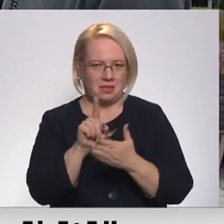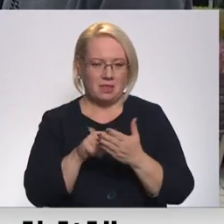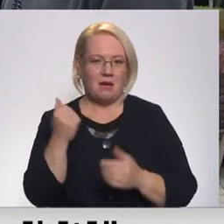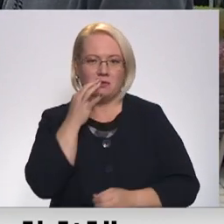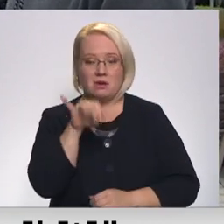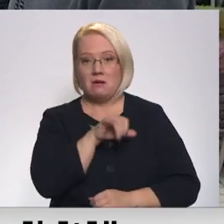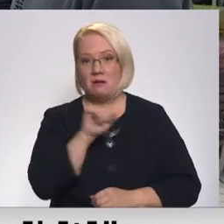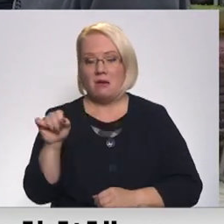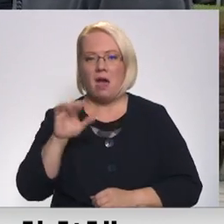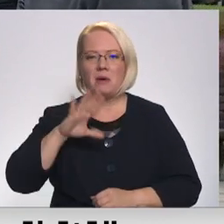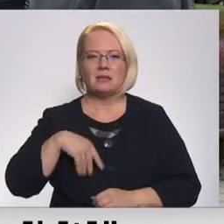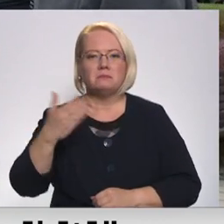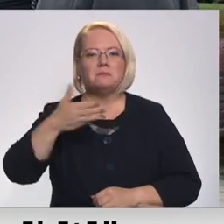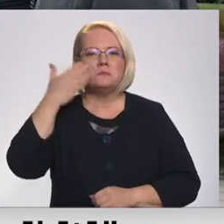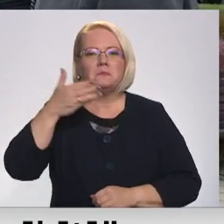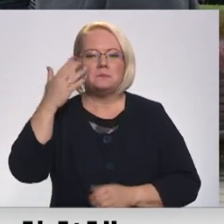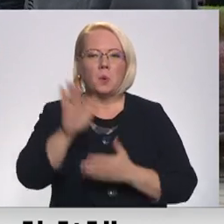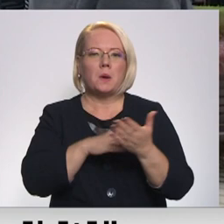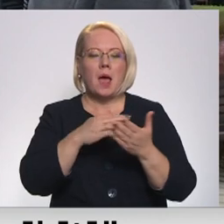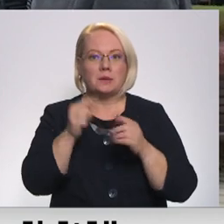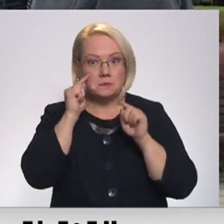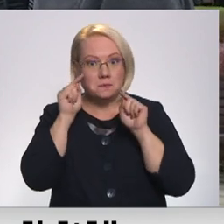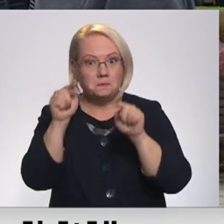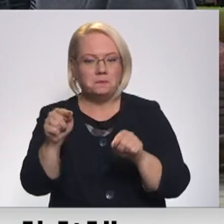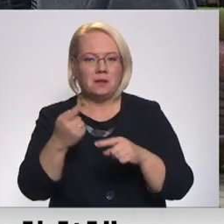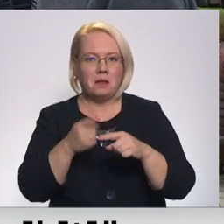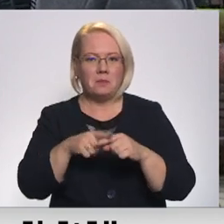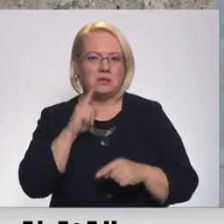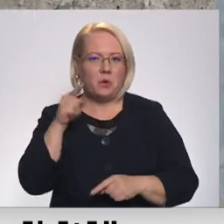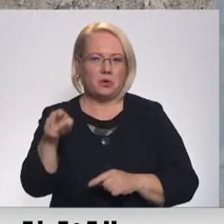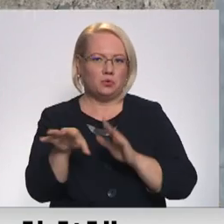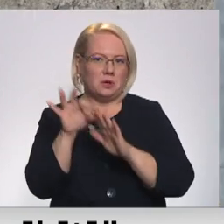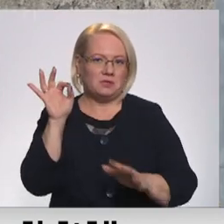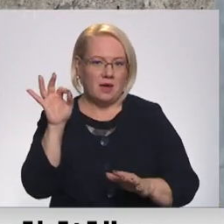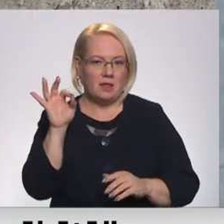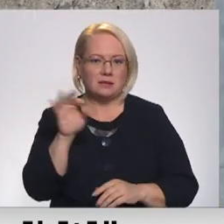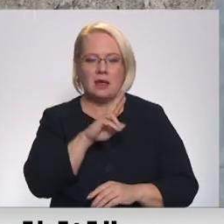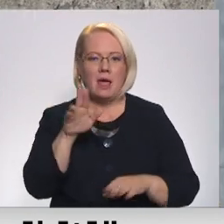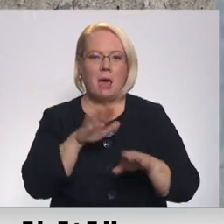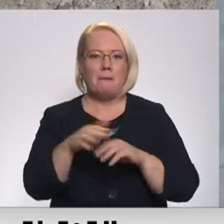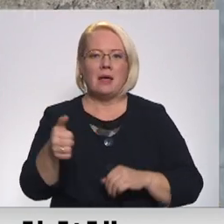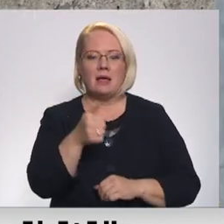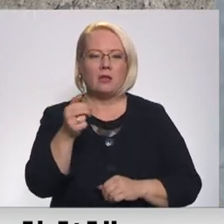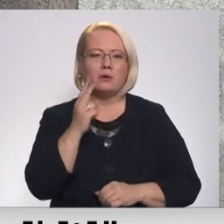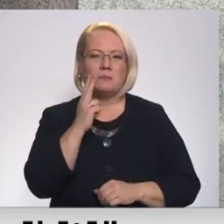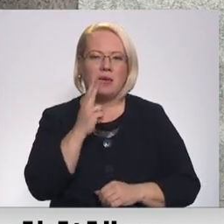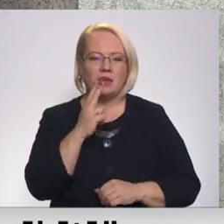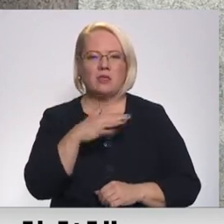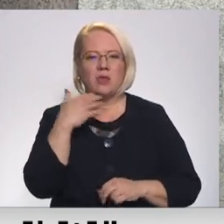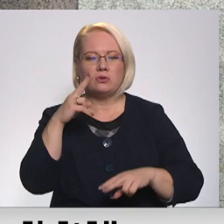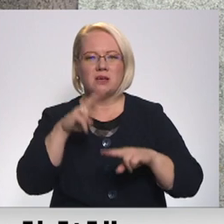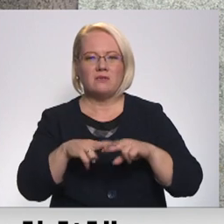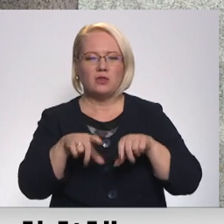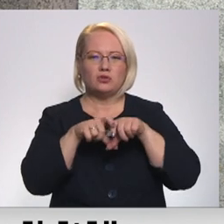tur vairāk jau pēc tām smaržām un krāsām jau parasti jau jaunieši to izvēlās. Nepilngadīgo smēķēšanai daudzviet mācību iestādēs,